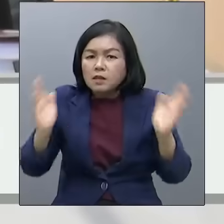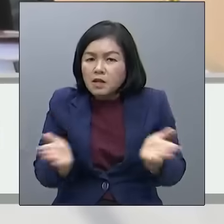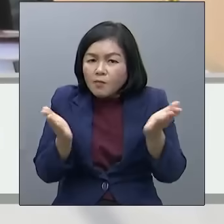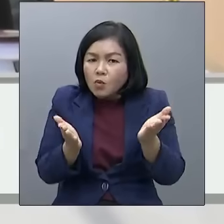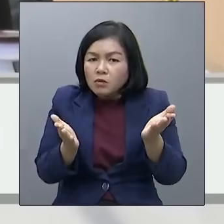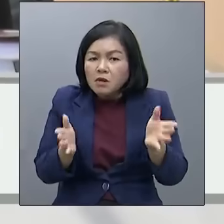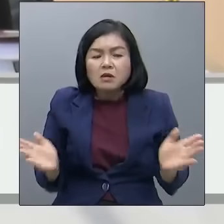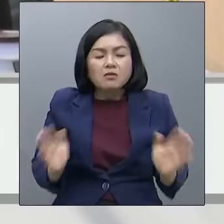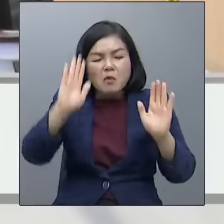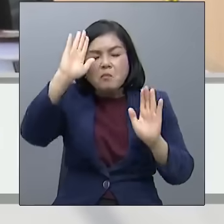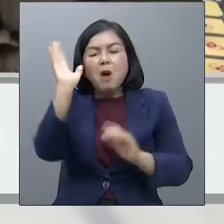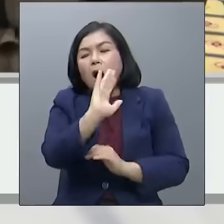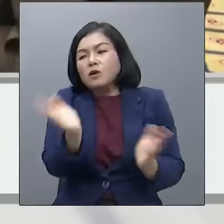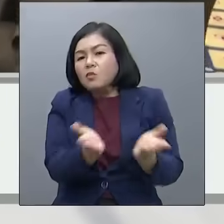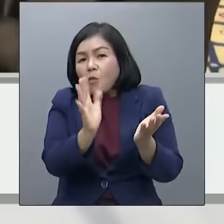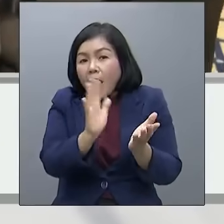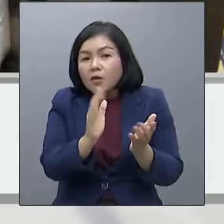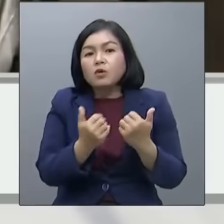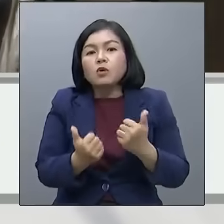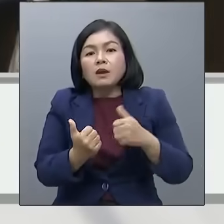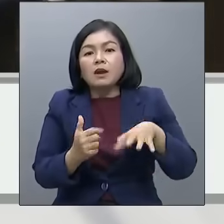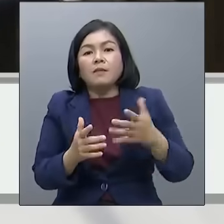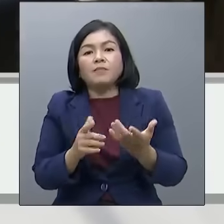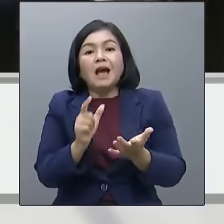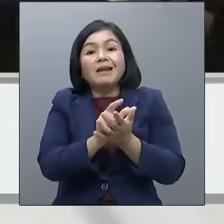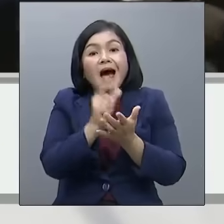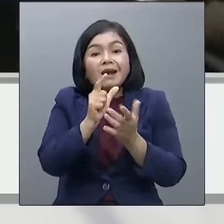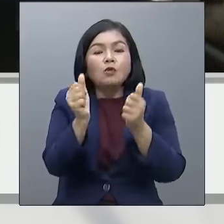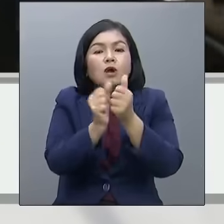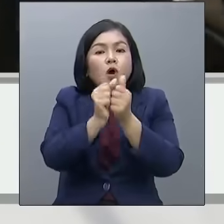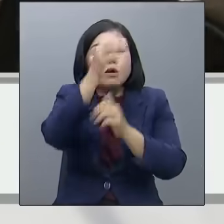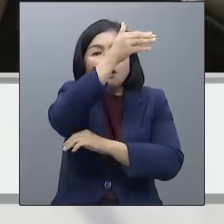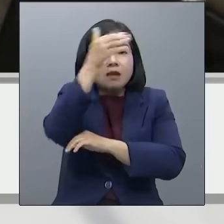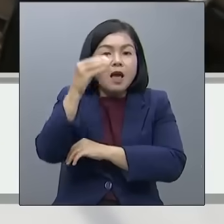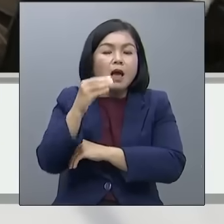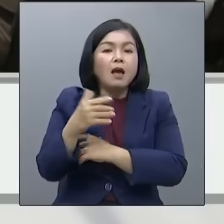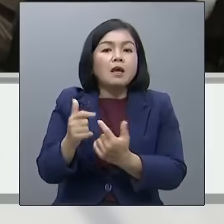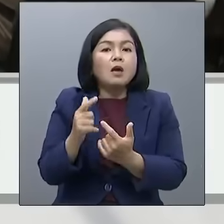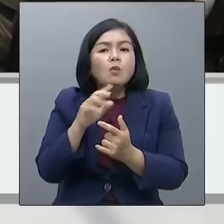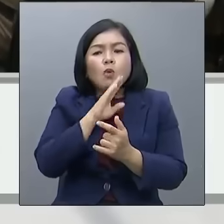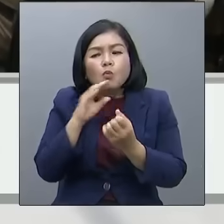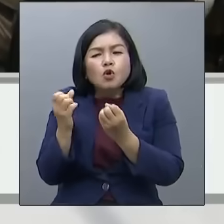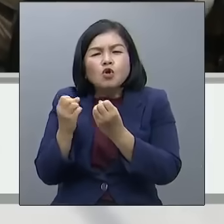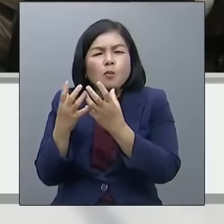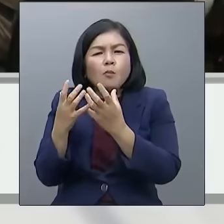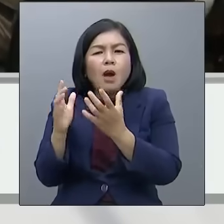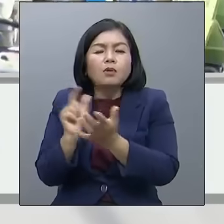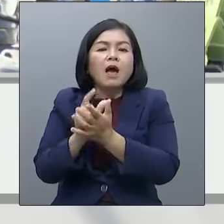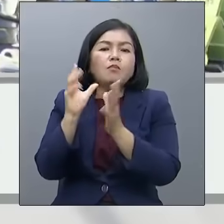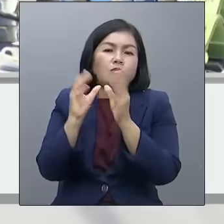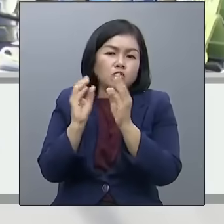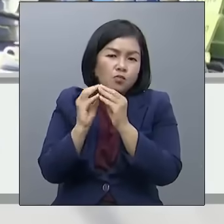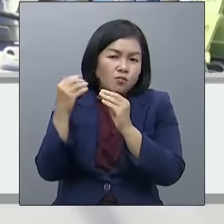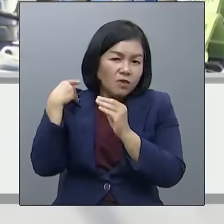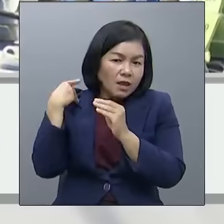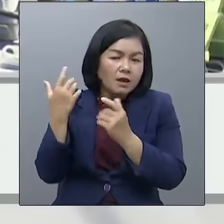ม่สนับสนุนค่ะแต่วันนี้บิ๊กโจ๊กลาประชุมกตรนะคะเนื่องจากมองว่าตัวเองมีส่วนได้ส่วนเสียเมื่อวานนี้นักข่าวก็พ